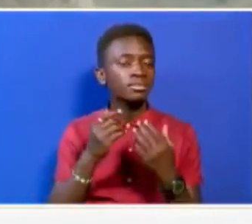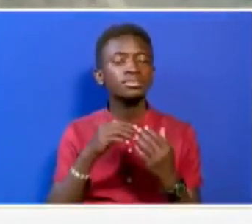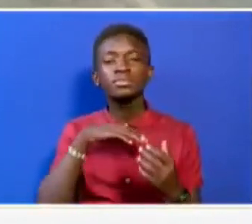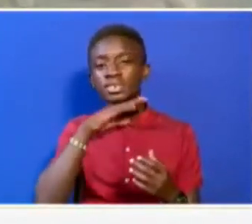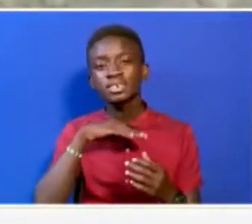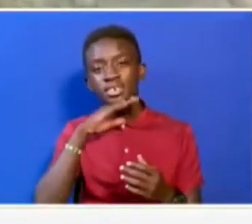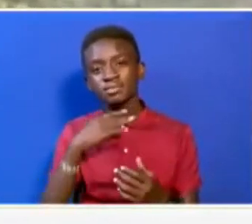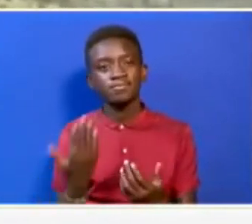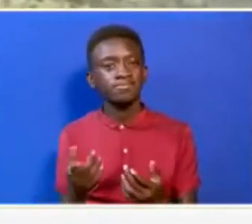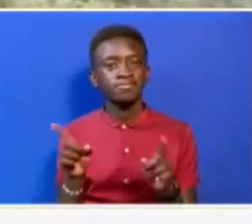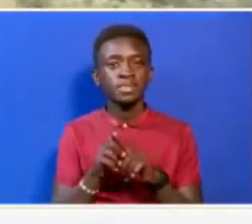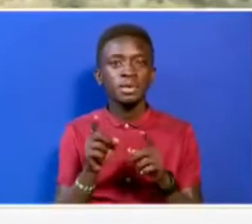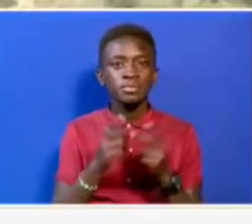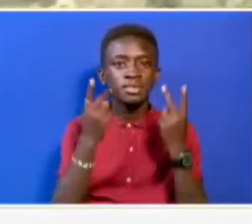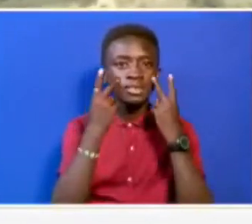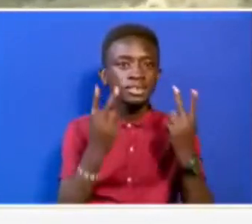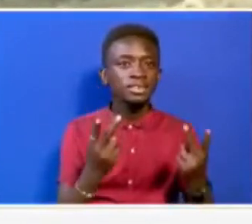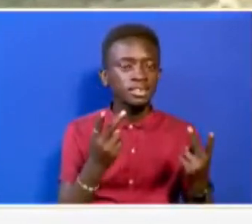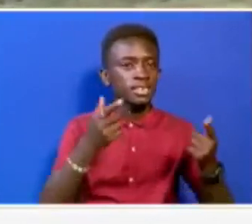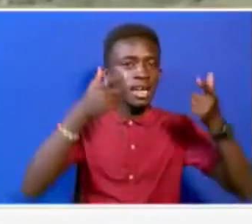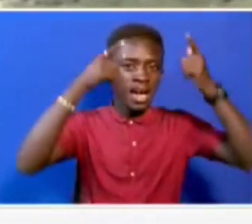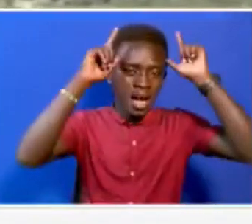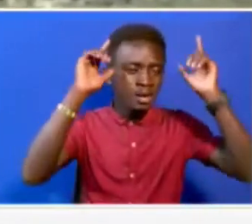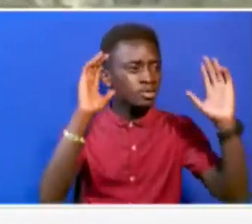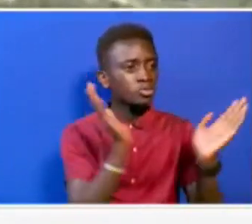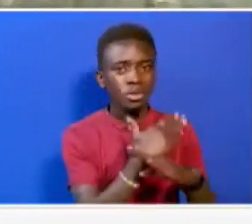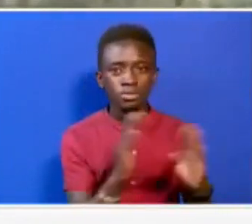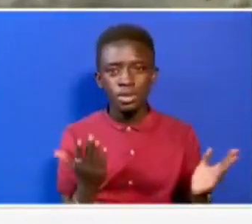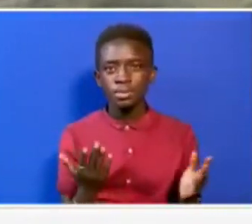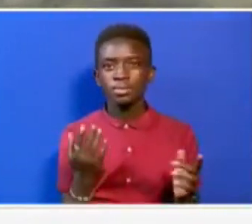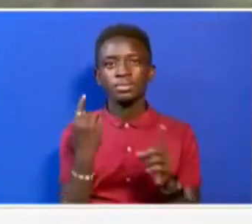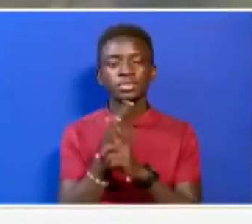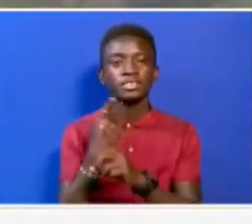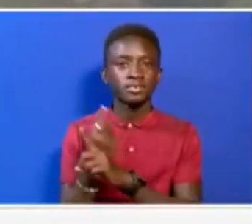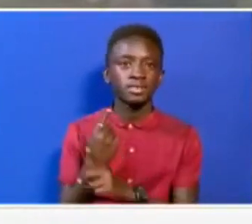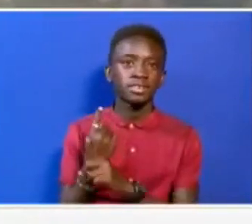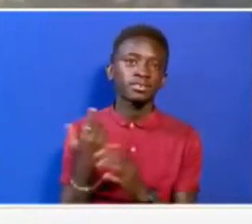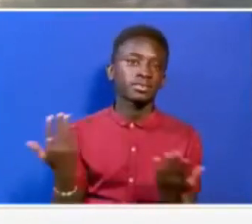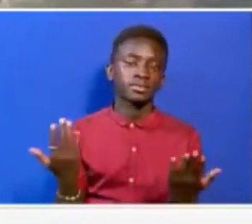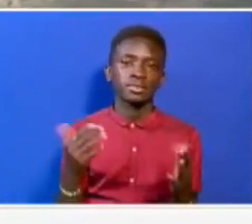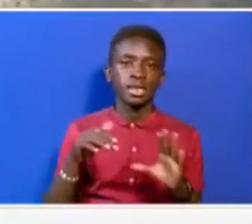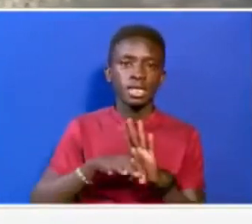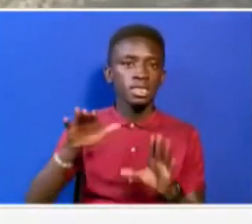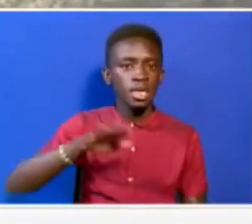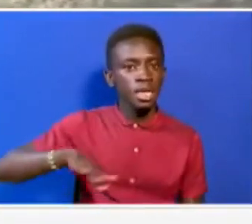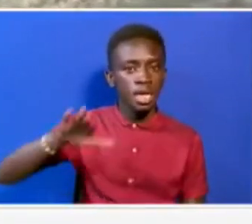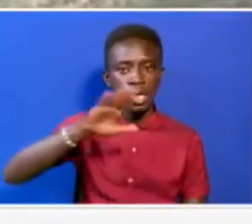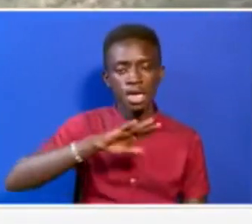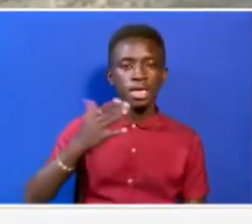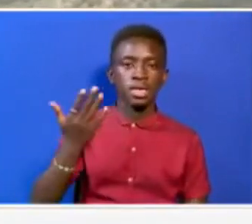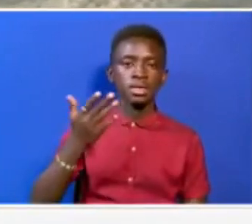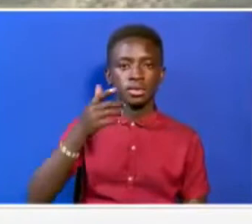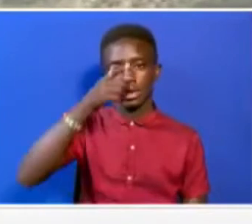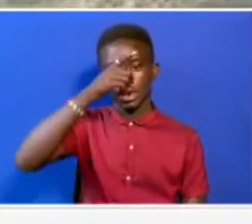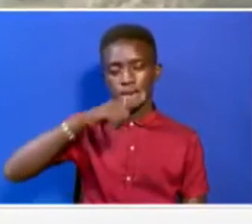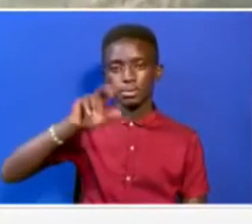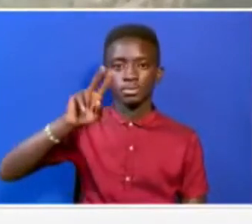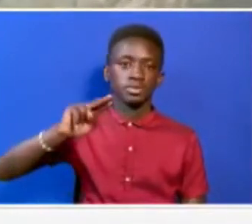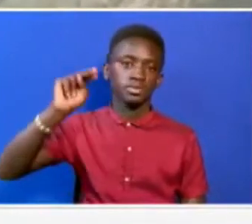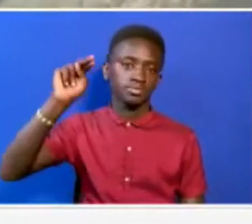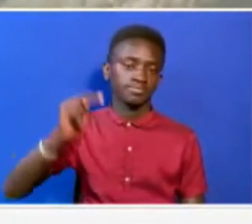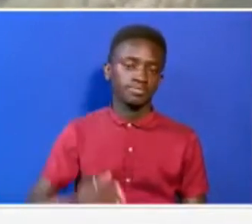wakiibiwa na mali kuharibiwa katika maeneo mbalimbali eneo la Olmoran. Jina langu ni Aida